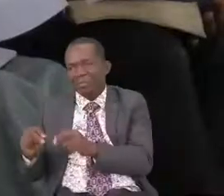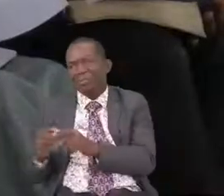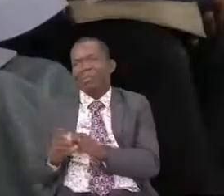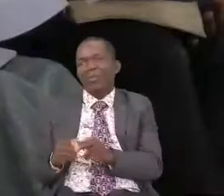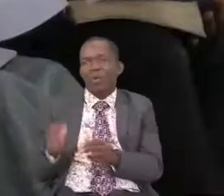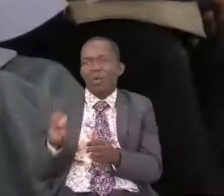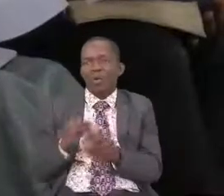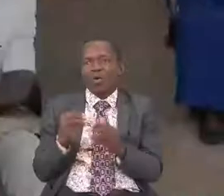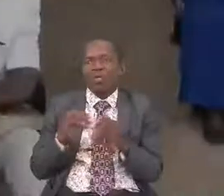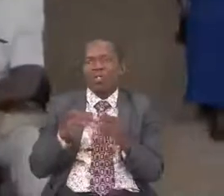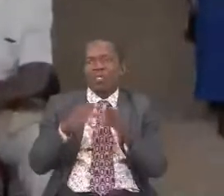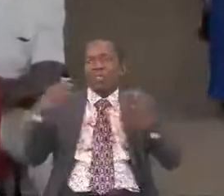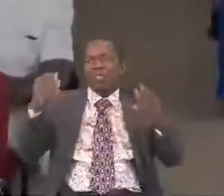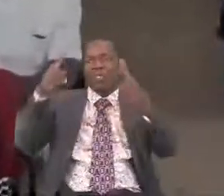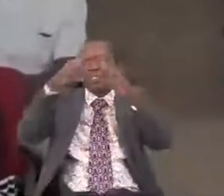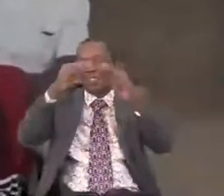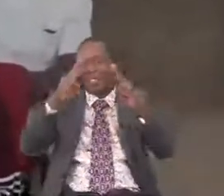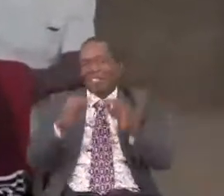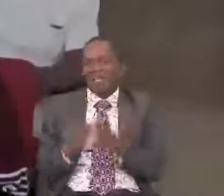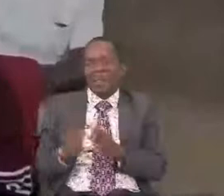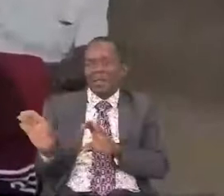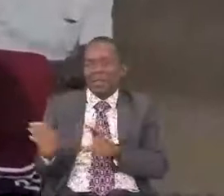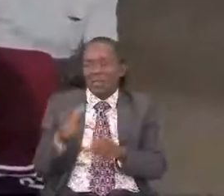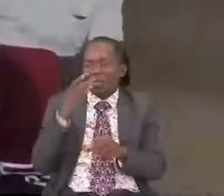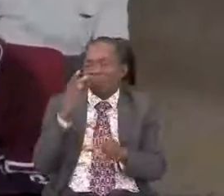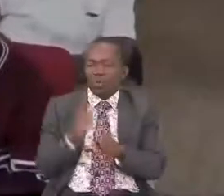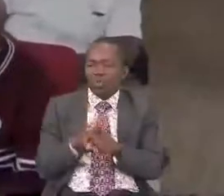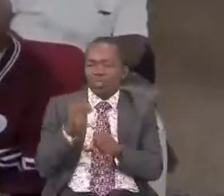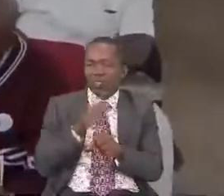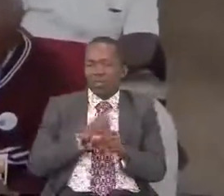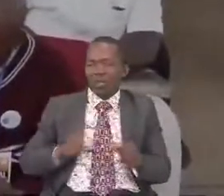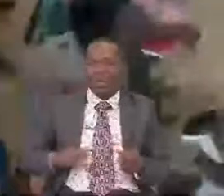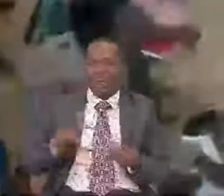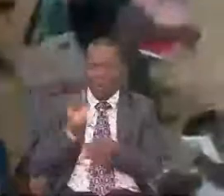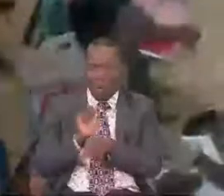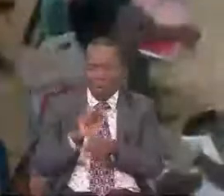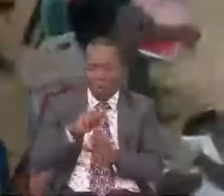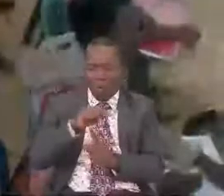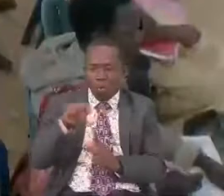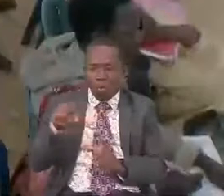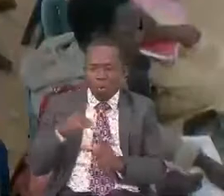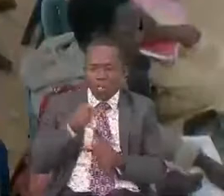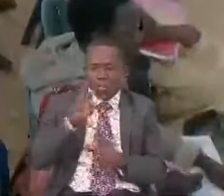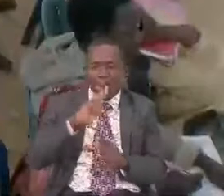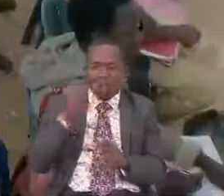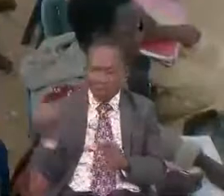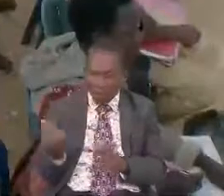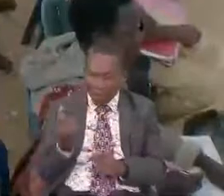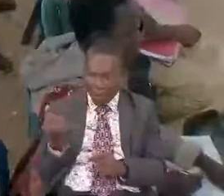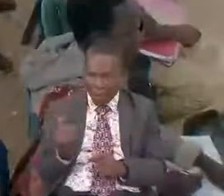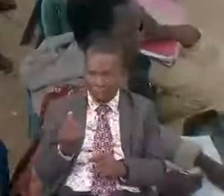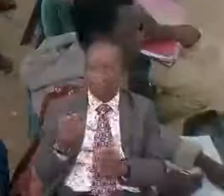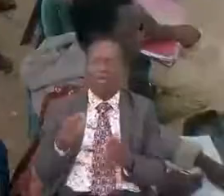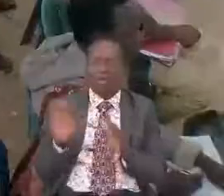ville? Est-ce que les promesses de Dieu ne fonctionnent que lorsque tu es seul? Est-ce que les promesses fonctionnent quand tu es avec les